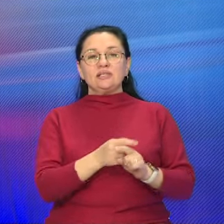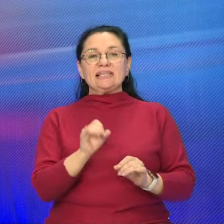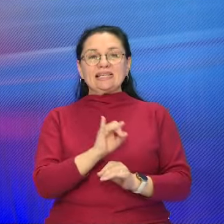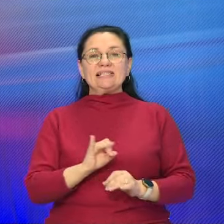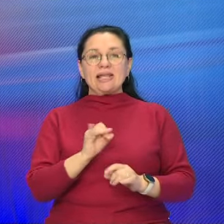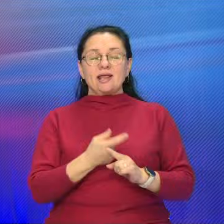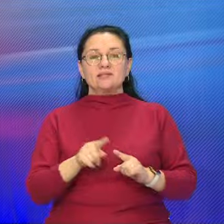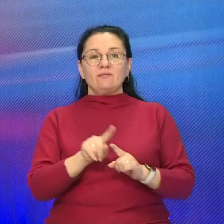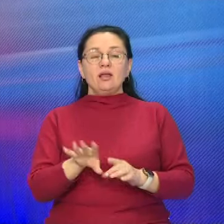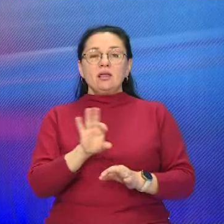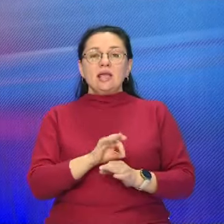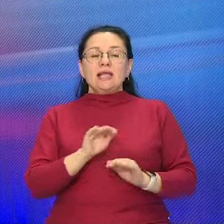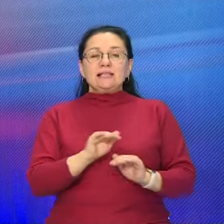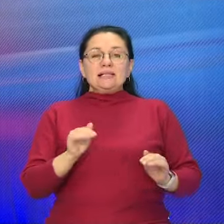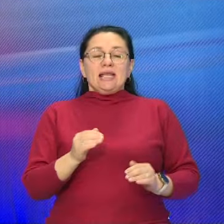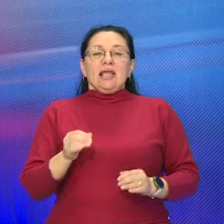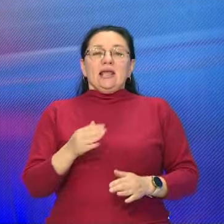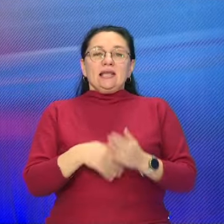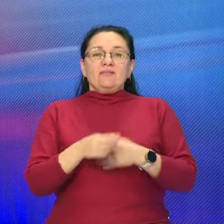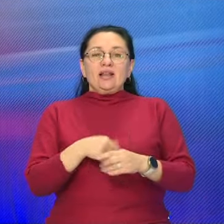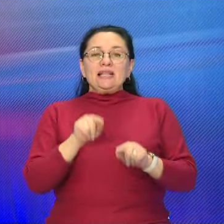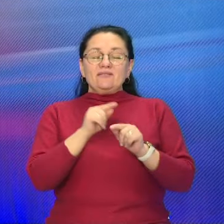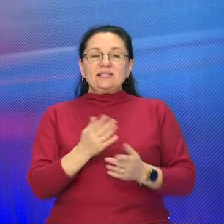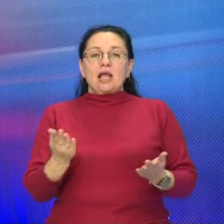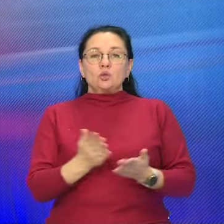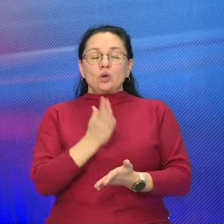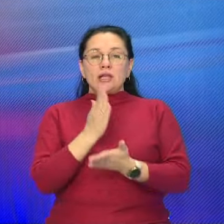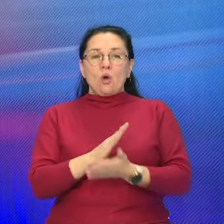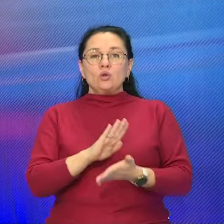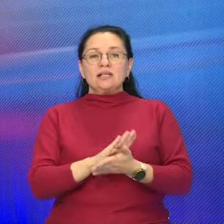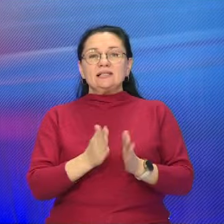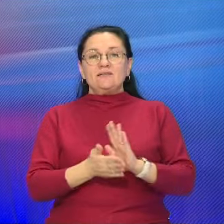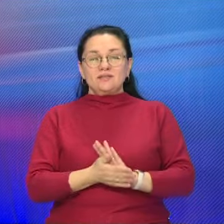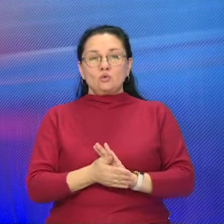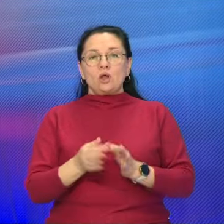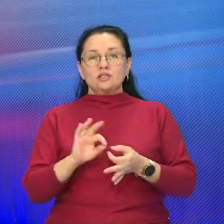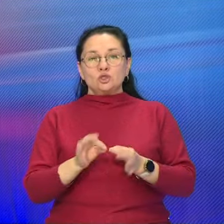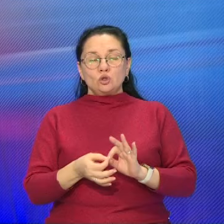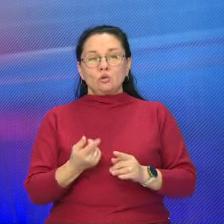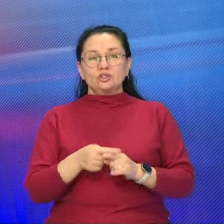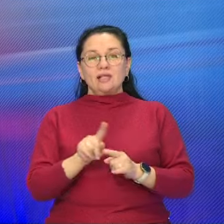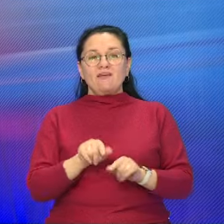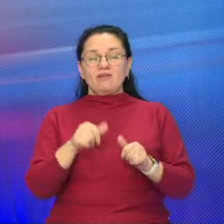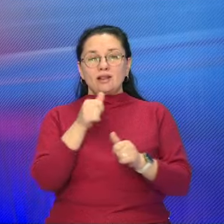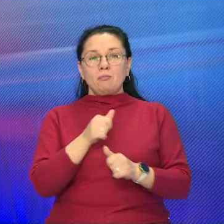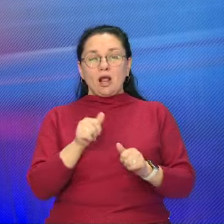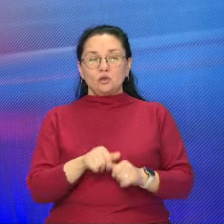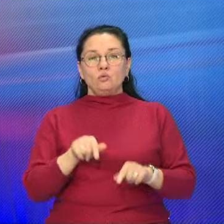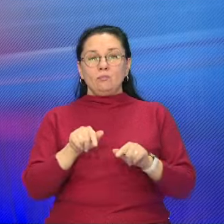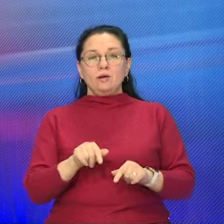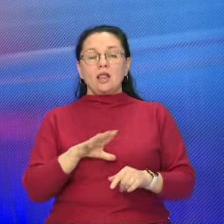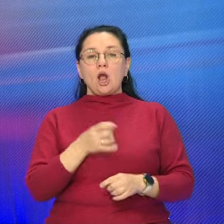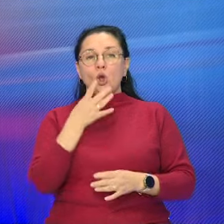сірот, дзяцей-інвалідаў, тых, хто знаходзіцца ў складанай жыццёвай сітуацыі. Сёлета месцам правядзення мерапрыемства